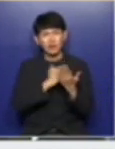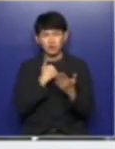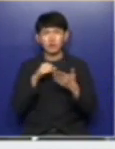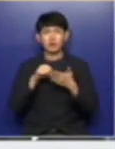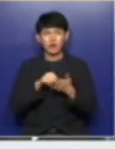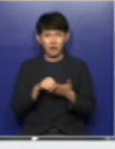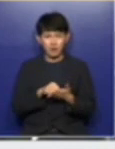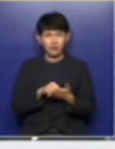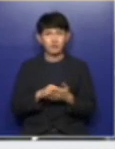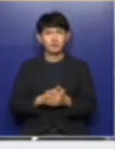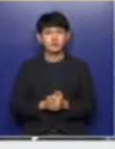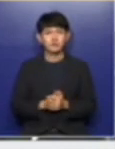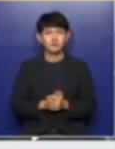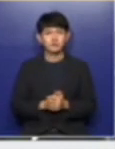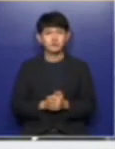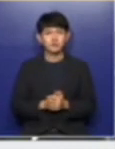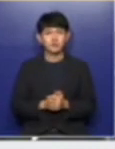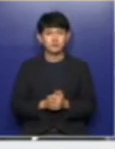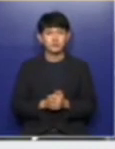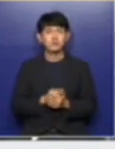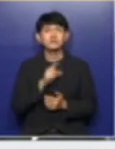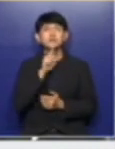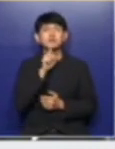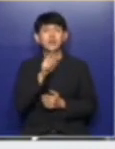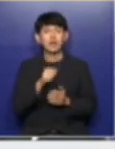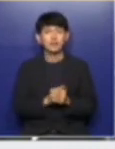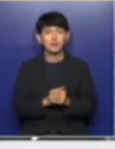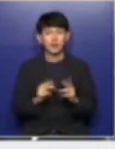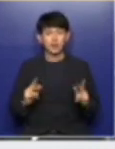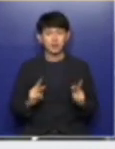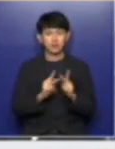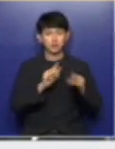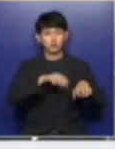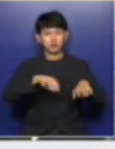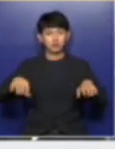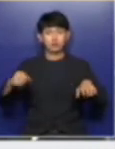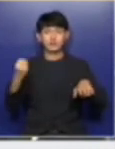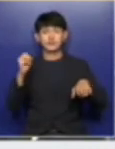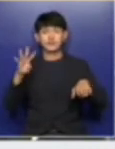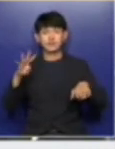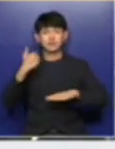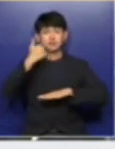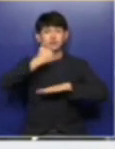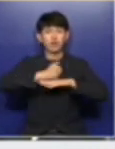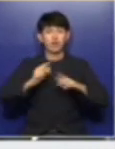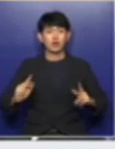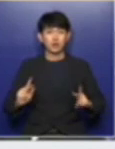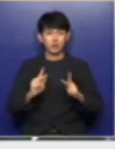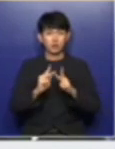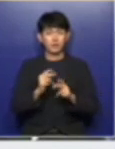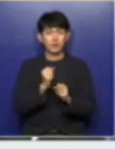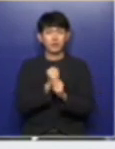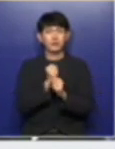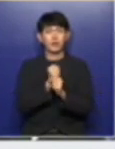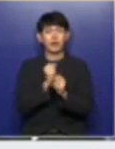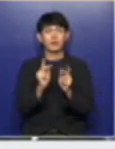านครับจำเป็นด้วยนะฮะเอา14กระทรวงรัฐมนตรีทั้งหมดเลยมานั่งเป็นกรรมการนโยบายอยู่ตร